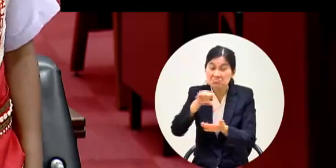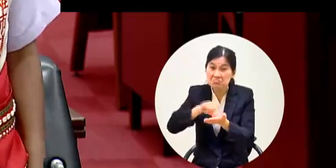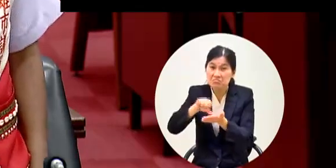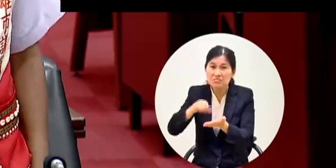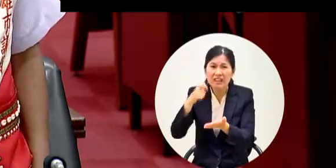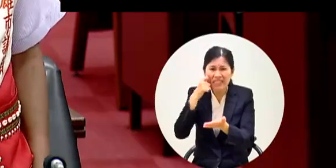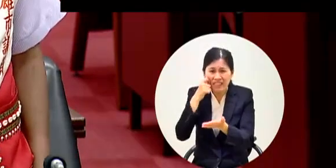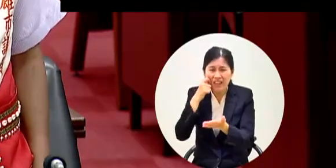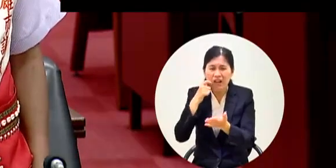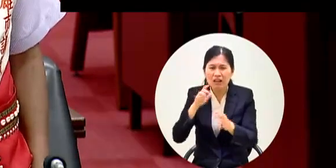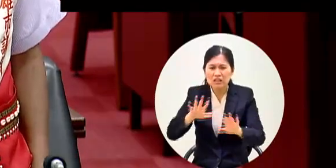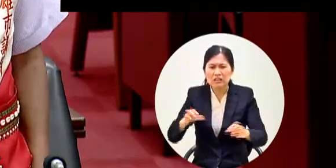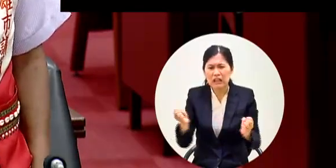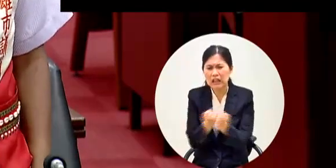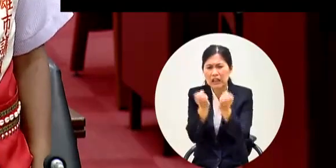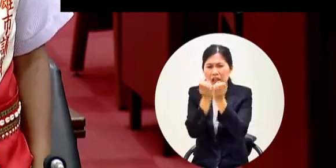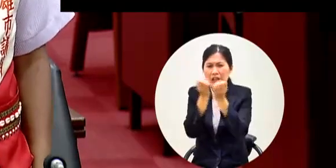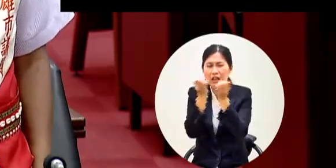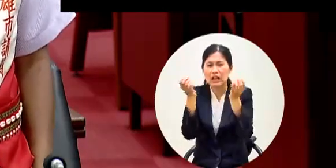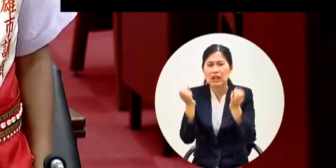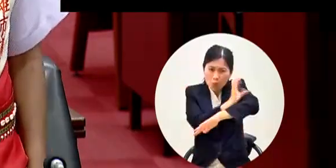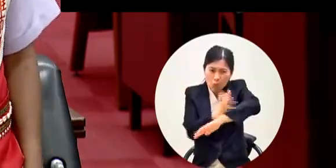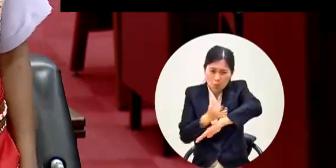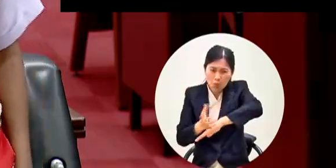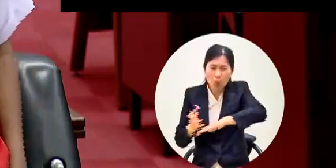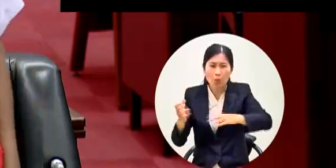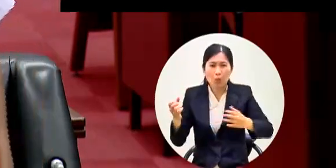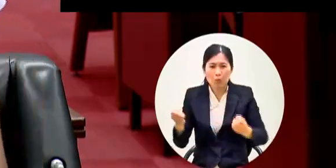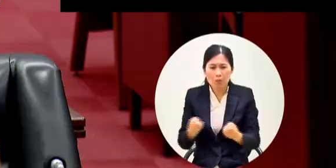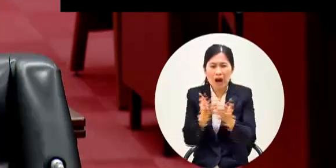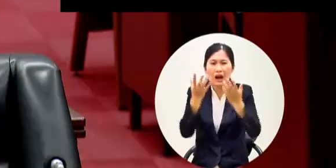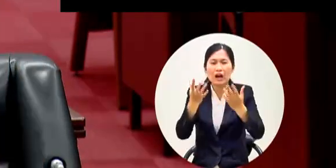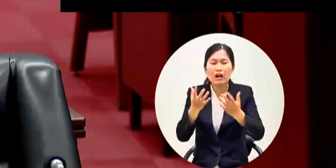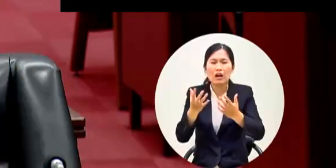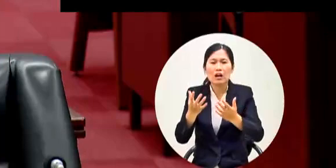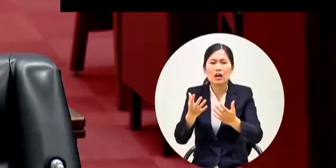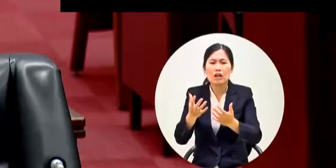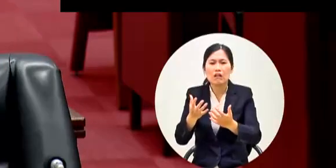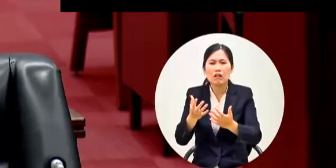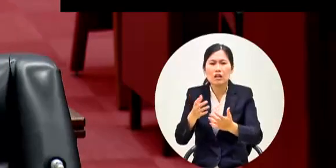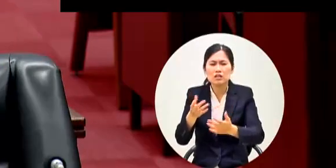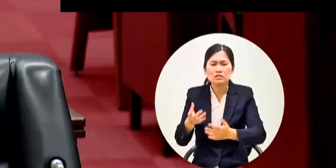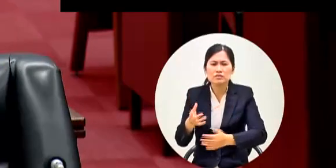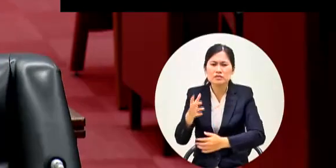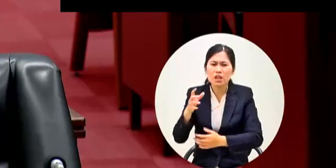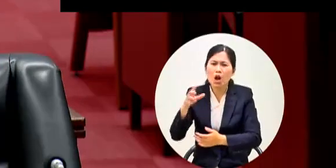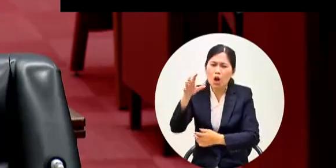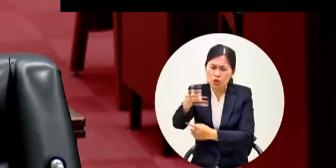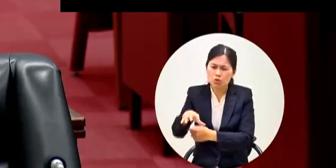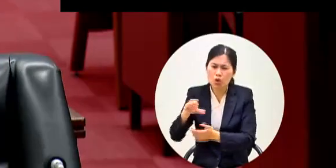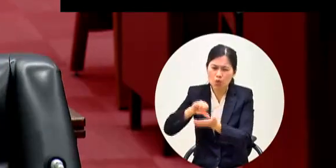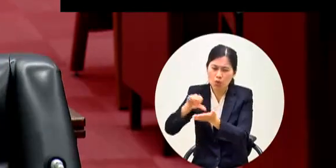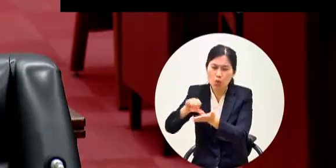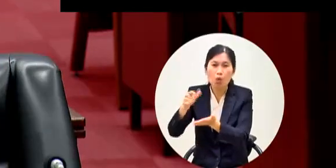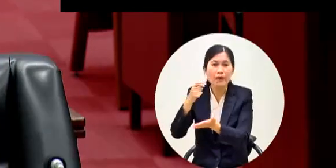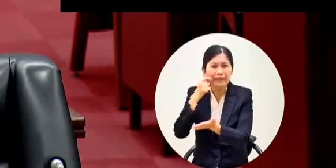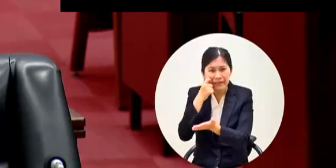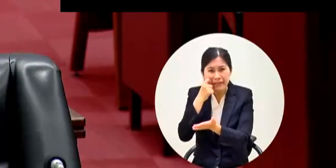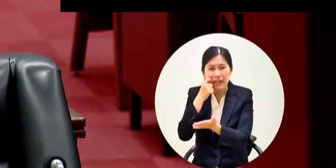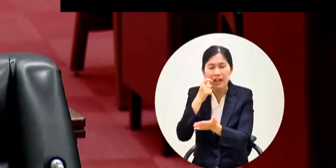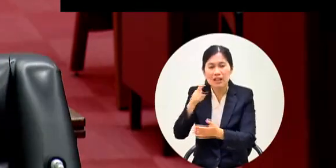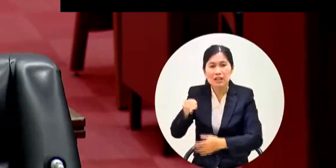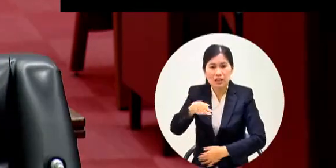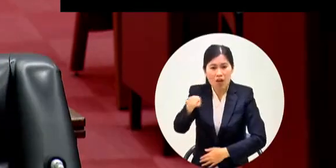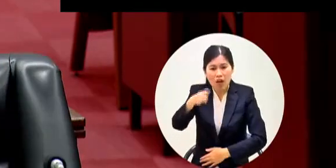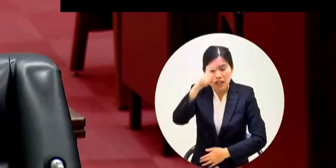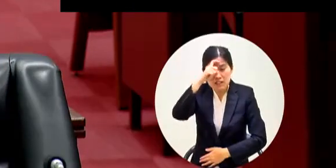打拼都是外企工作，剩下就是年迈的老人无法再耕种了。加